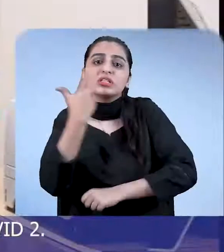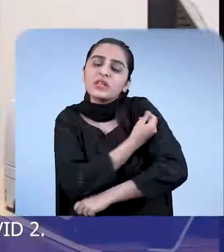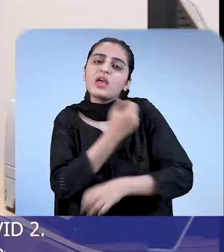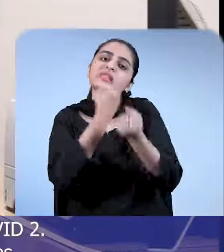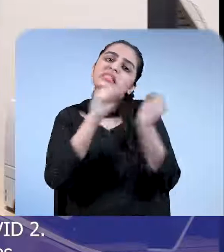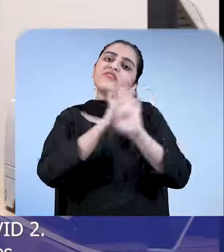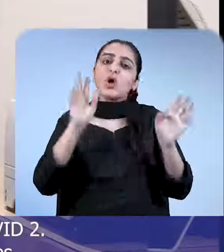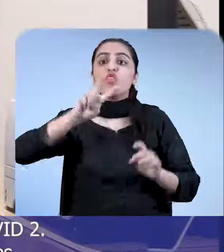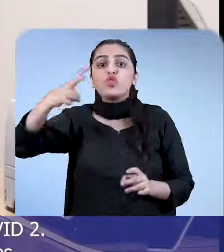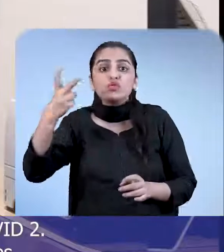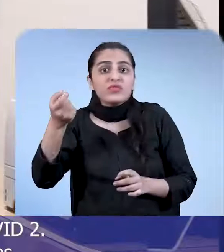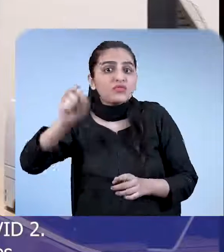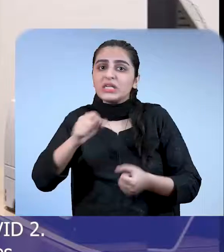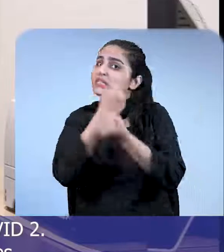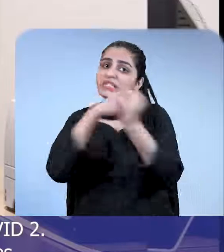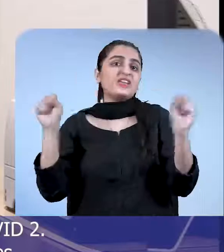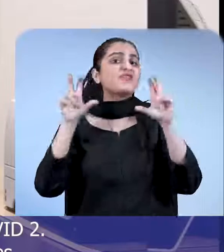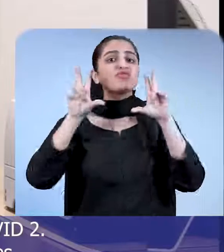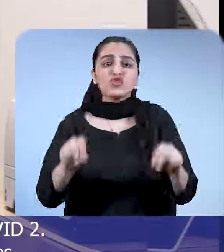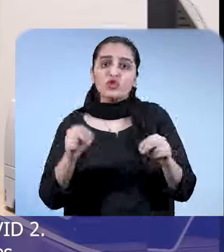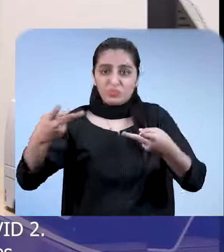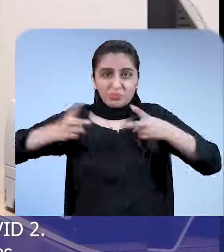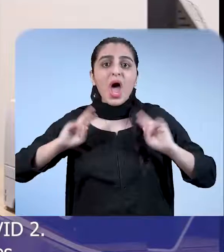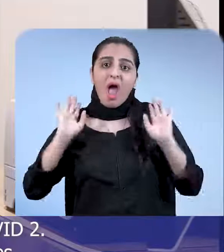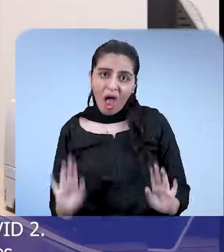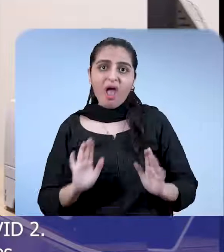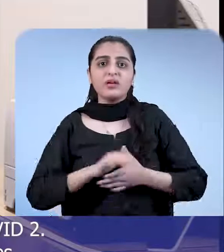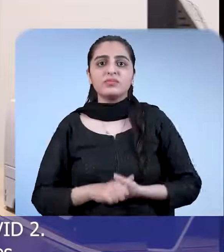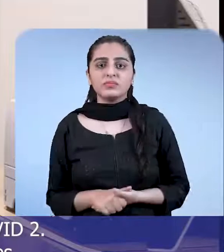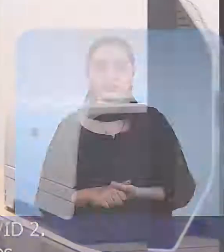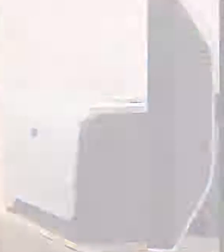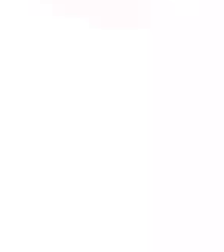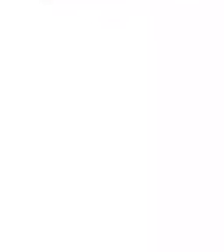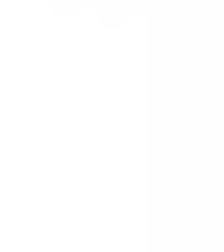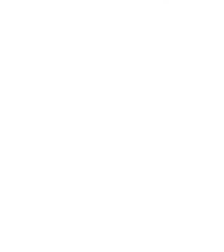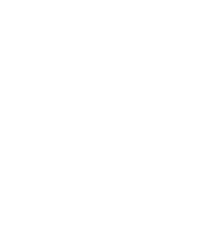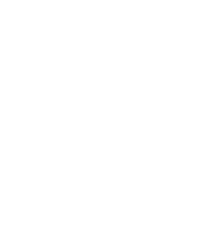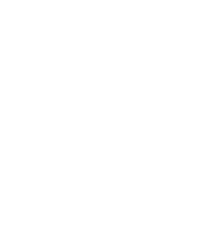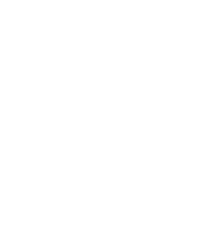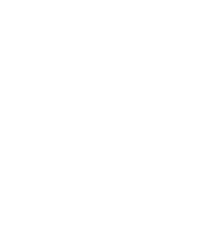COVID-19 की वैक्सीन सिर्फ SARS-CoV-2 के लिए है। ये आपको हर तरह के वायरसेस से नहीं बचाएगी।